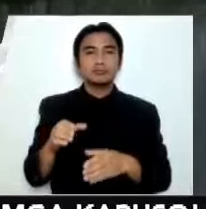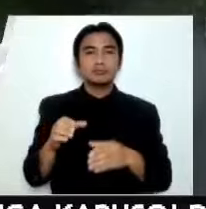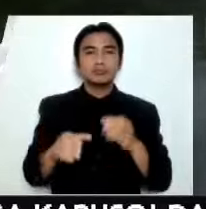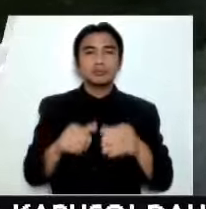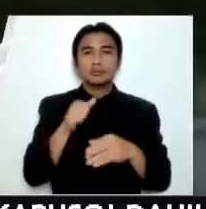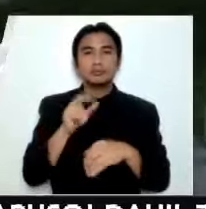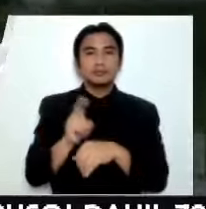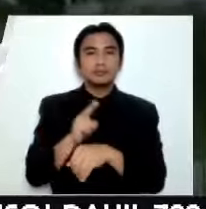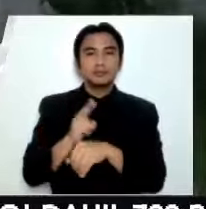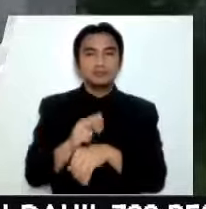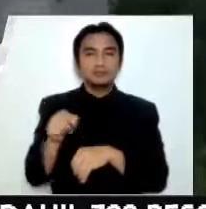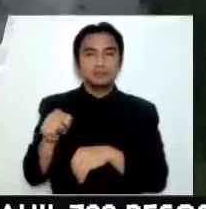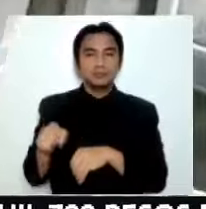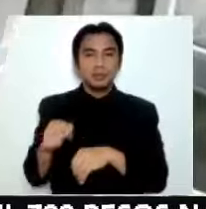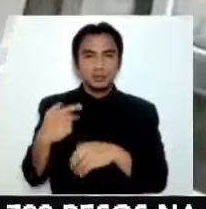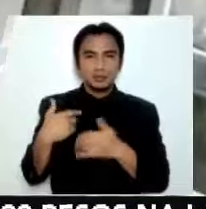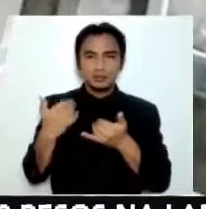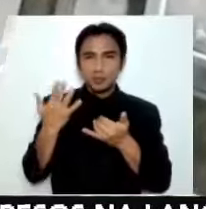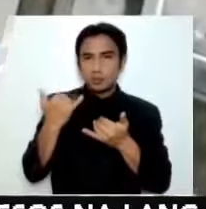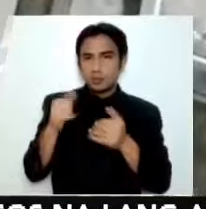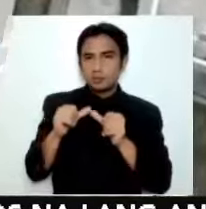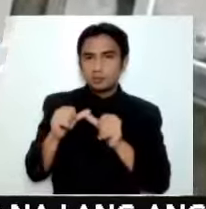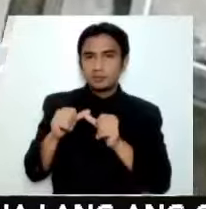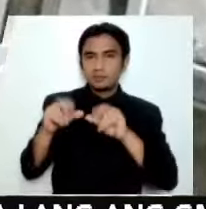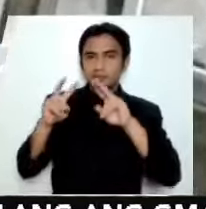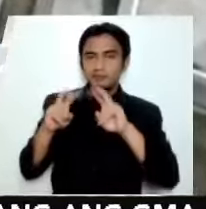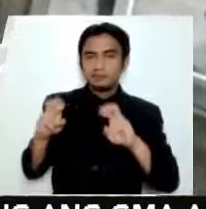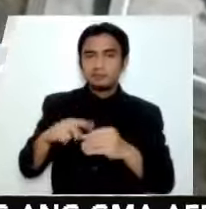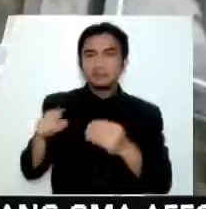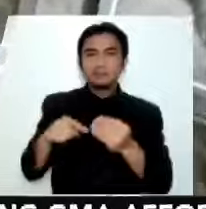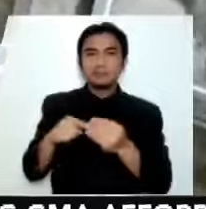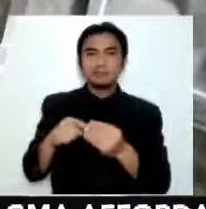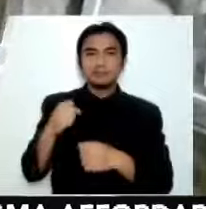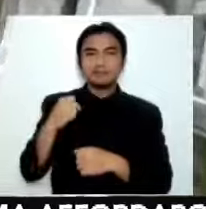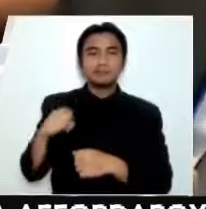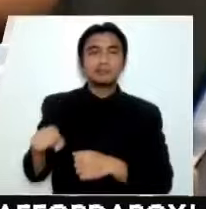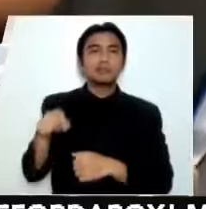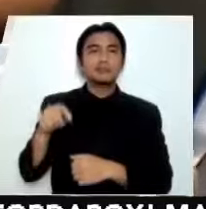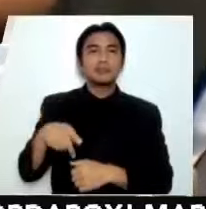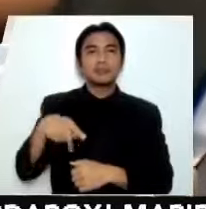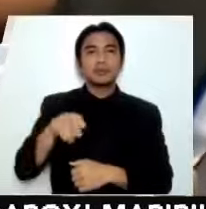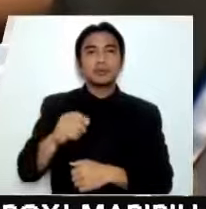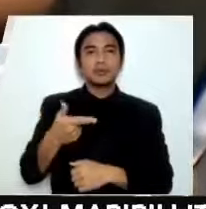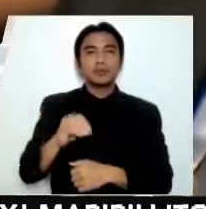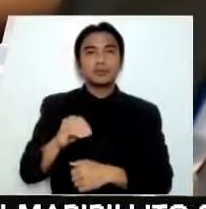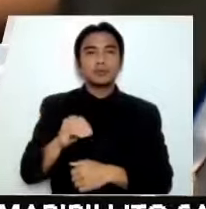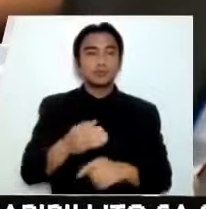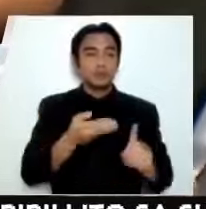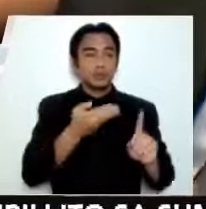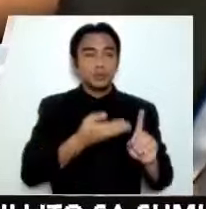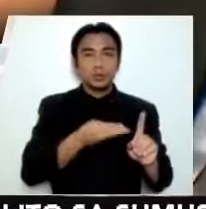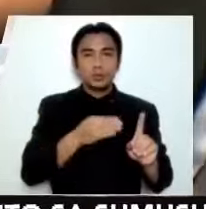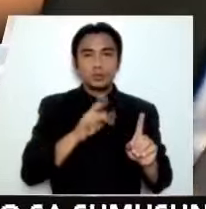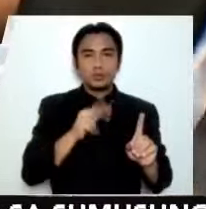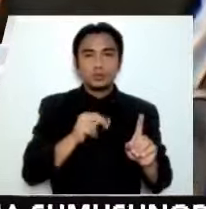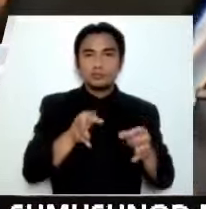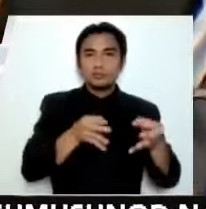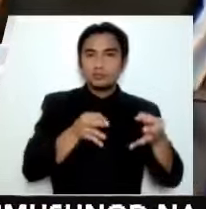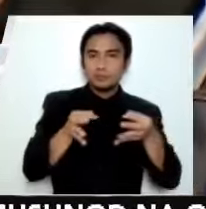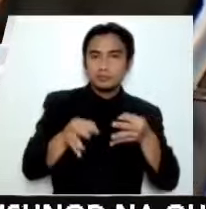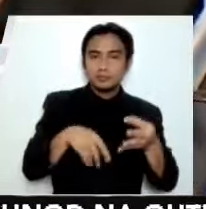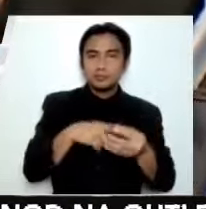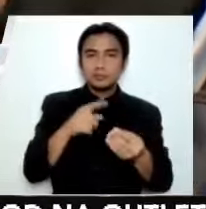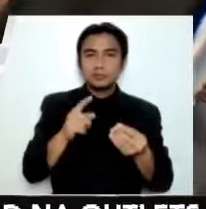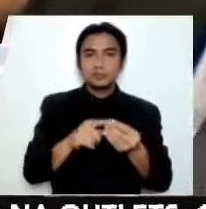ang imbestigasyon tungkol sa illegal na pogo. Si Senator Win Gatchalian ang nagbahagi ng pahayag ng AMLAC.